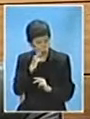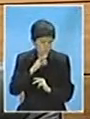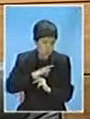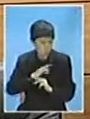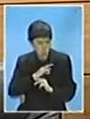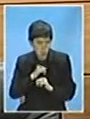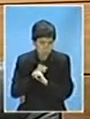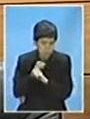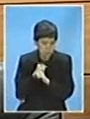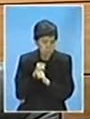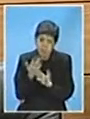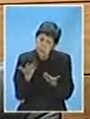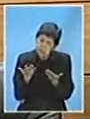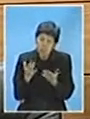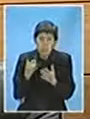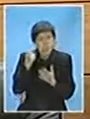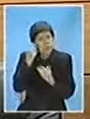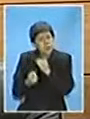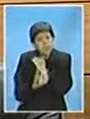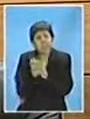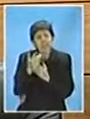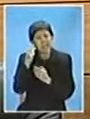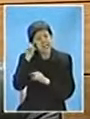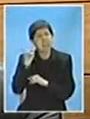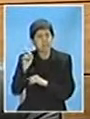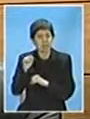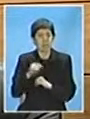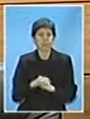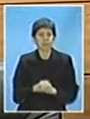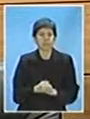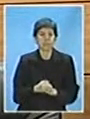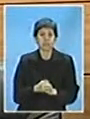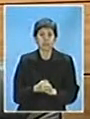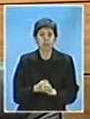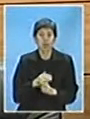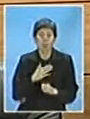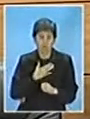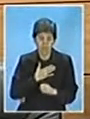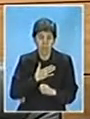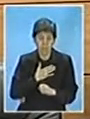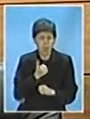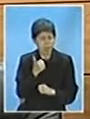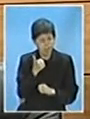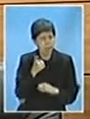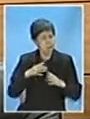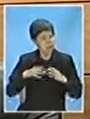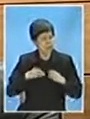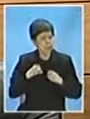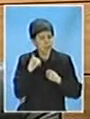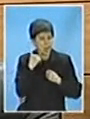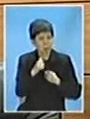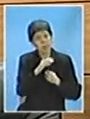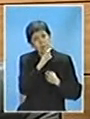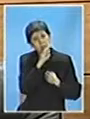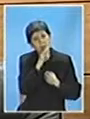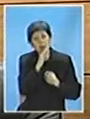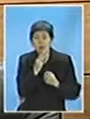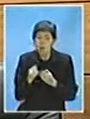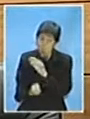การที่ไม่ปิดกั้นเจตนารมณ์มีเท่านั้นเองแล้วตัวผมเองเนี่ยก็เห็นด้วยว่าถ้าหากว่าเราไม่ปิ